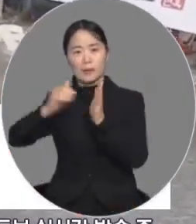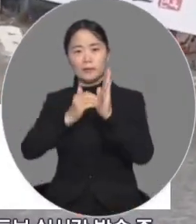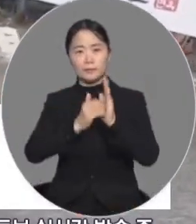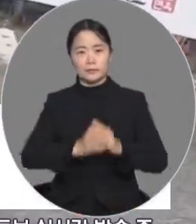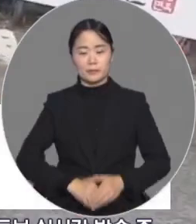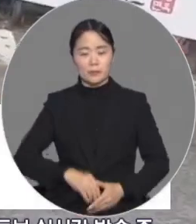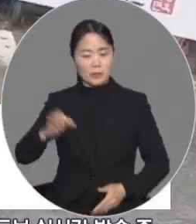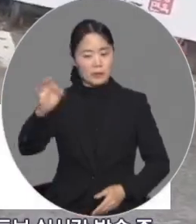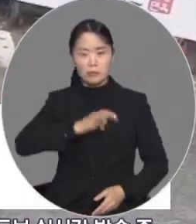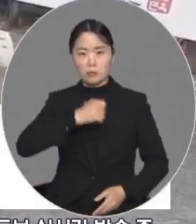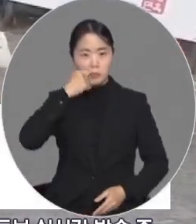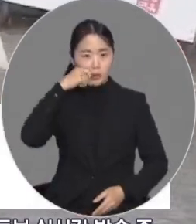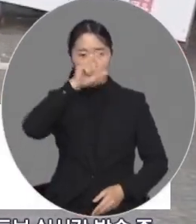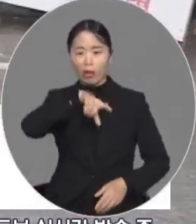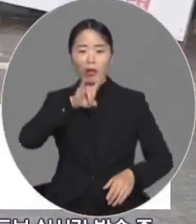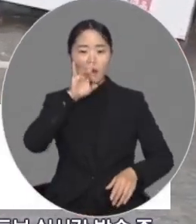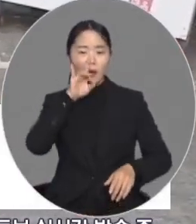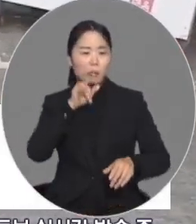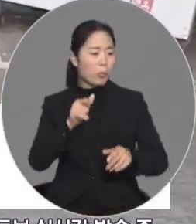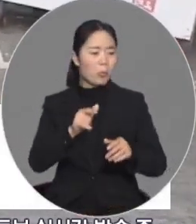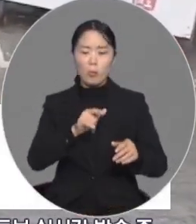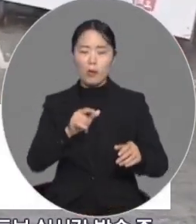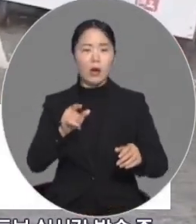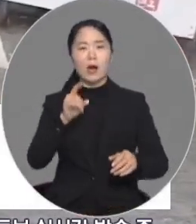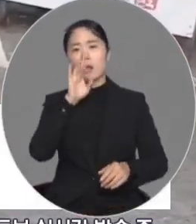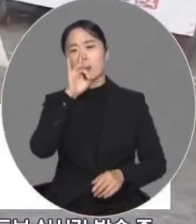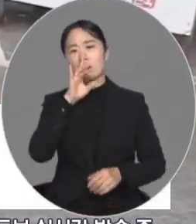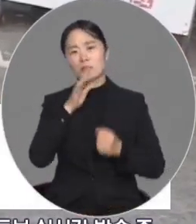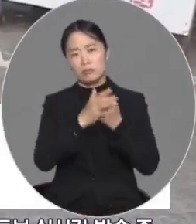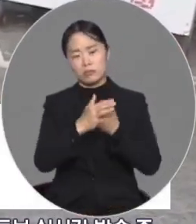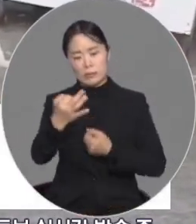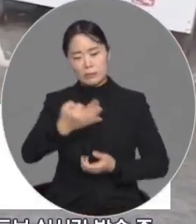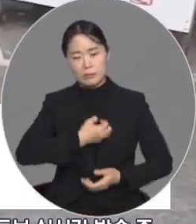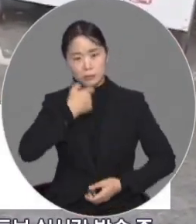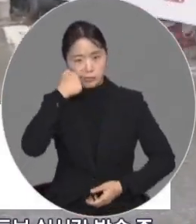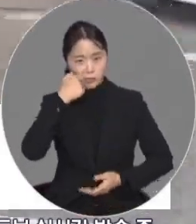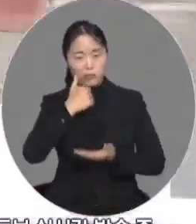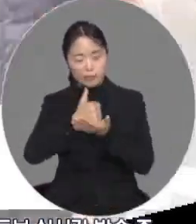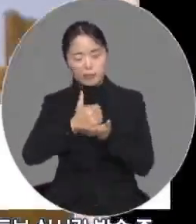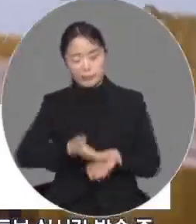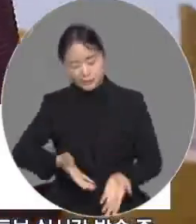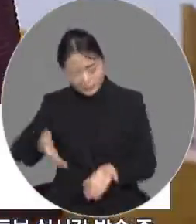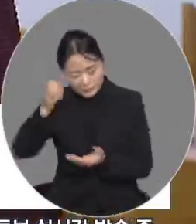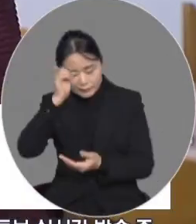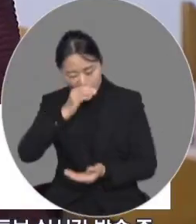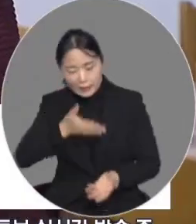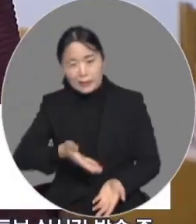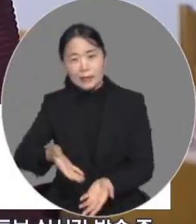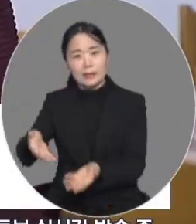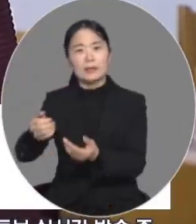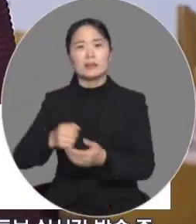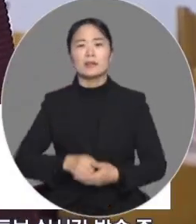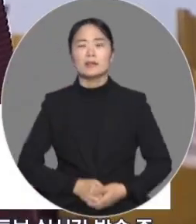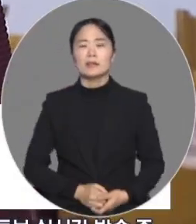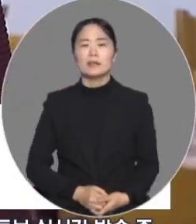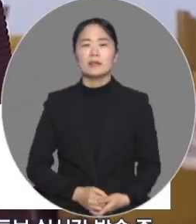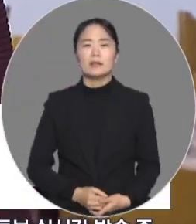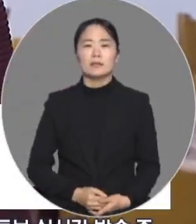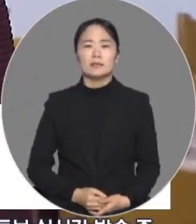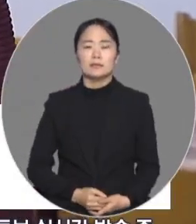돈도 받지도 못하고 카드도 안 되고 아무것도 안 되니 돈도 못 받고 그냥 손님한테 그냥 보냈죠, 손님. 그 정전이 되는 바람에